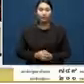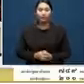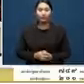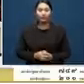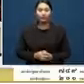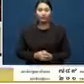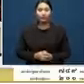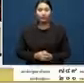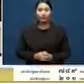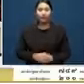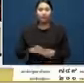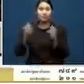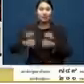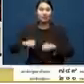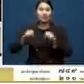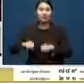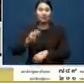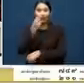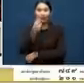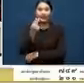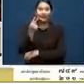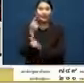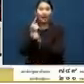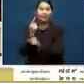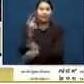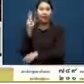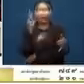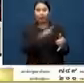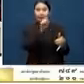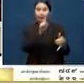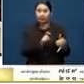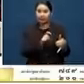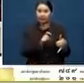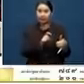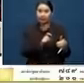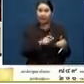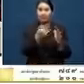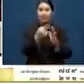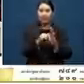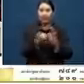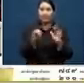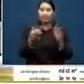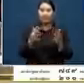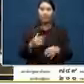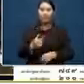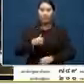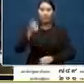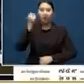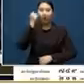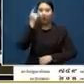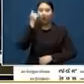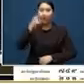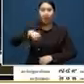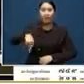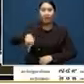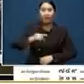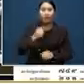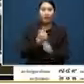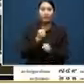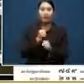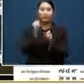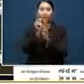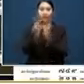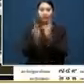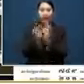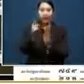างี้นะและให้คุณเป็นรัฐบาลด้วยเป็นร่วมด้วยกระทรวงเดี๋ยวเรามาปรับกันนิดหน่อยอย่างเนี้ยแค่เนี้ย